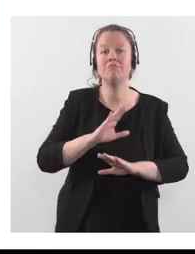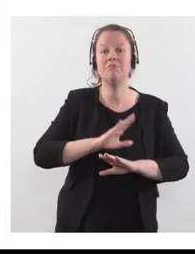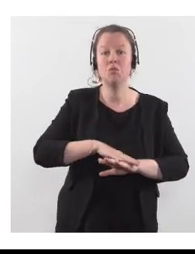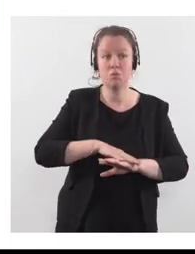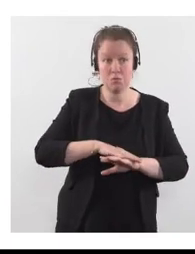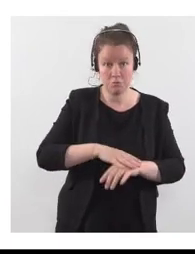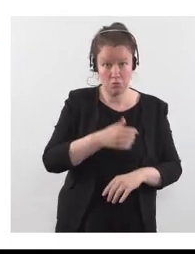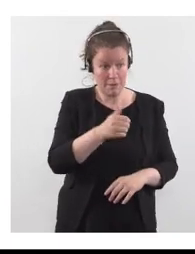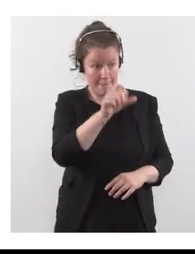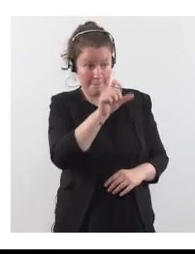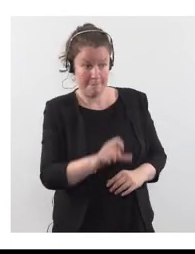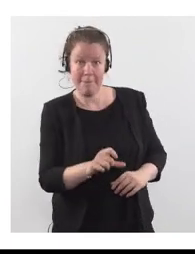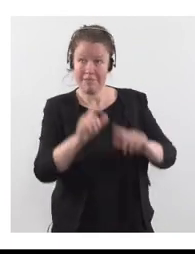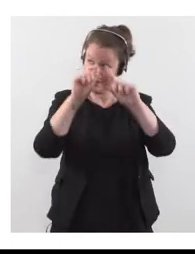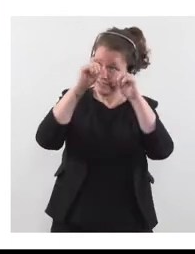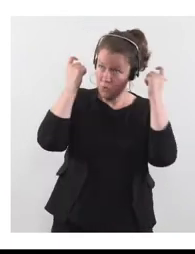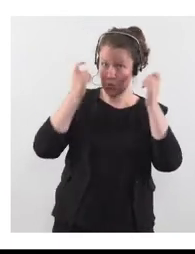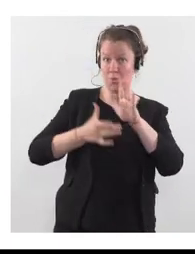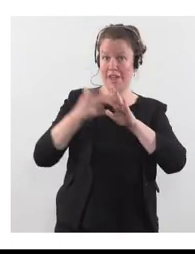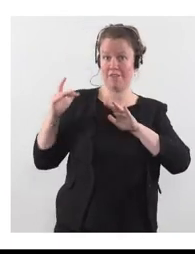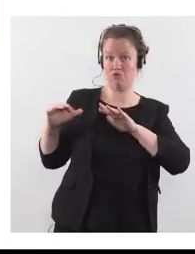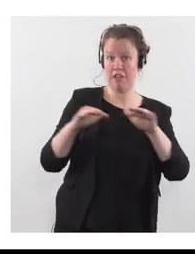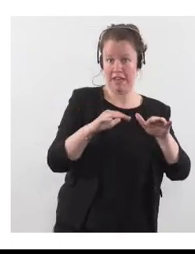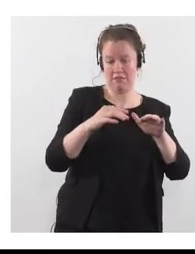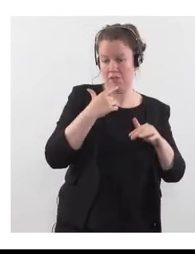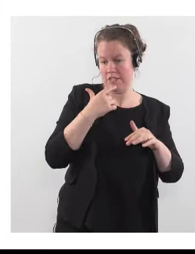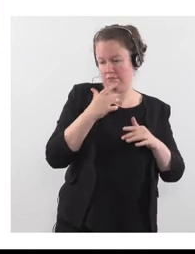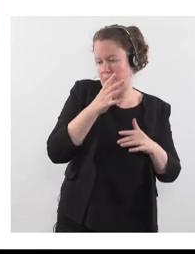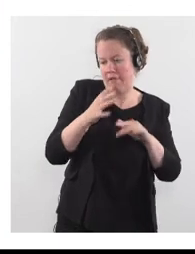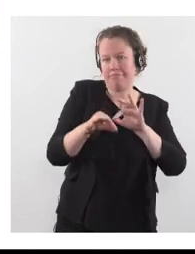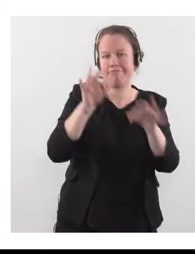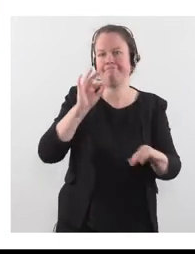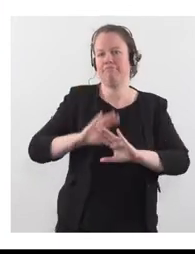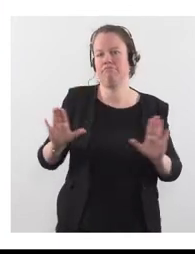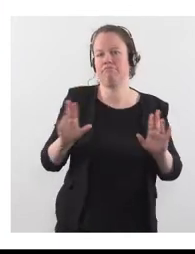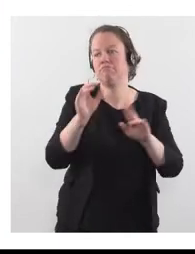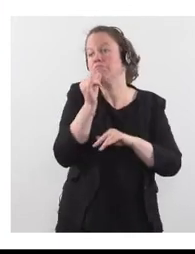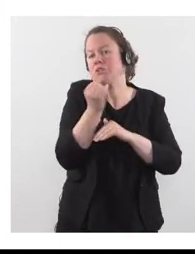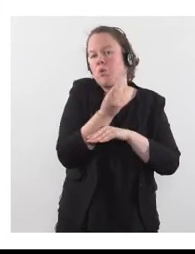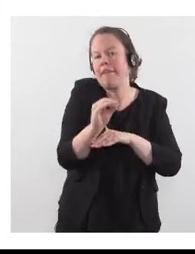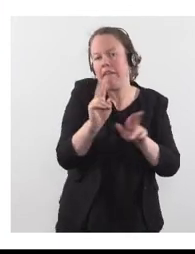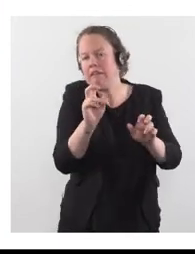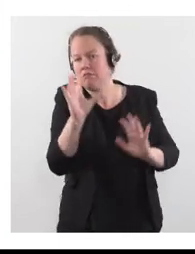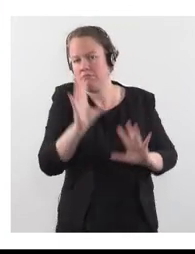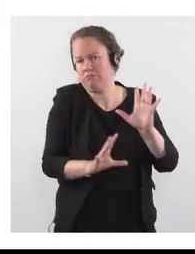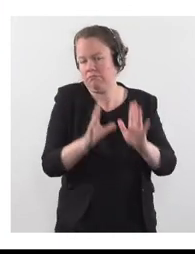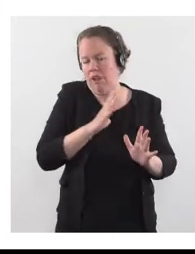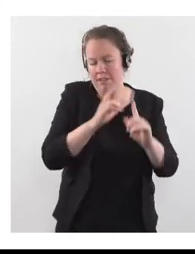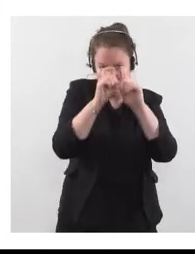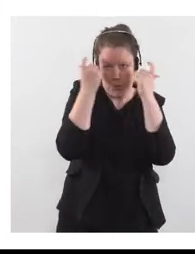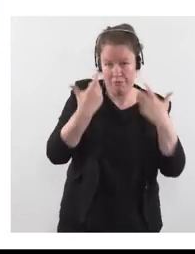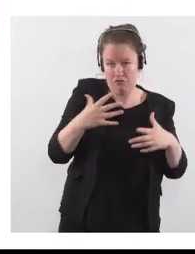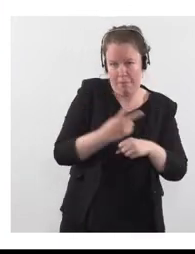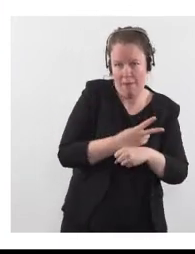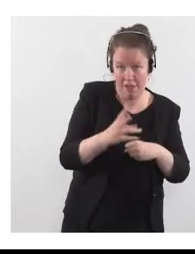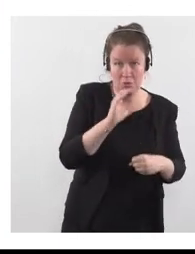statut en Irlande. Il avait le statut de réfugié. Au moins, il avait cette petite sécurité-là. Comme il l'a dit, il est entré dans